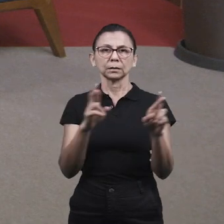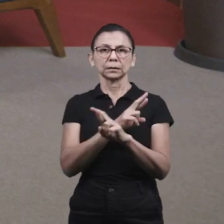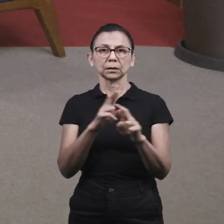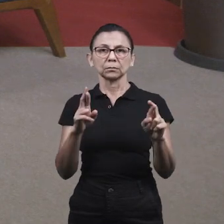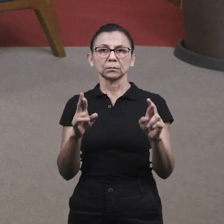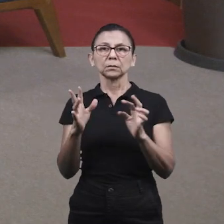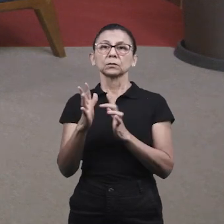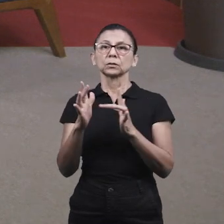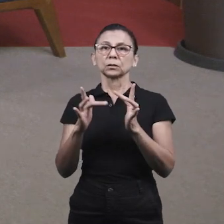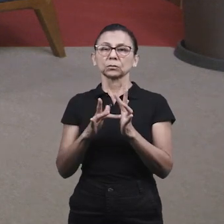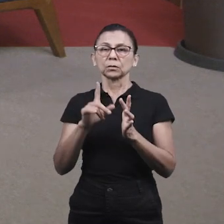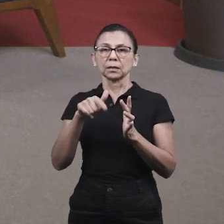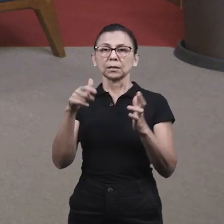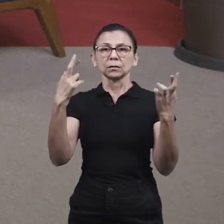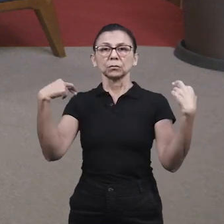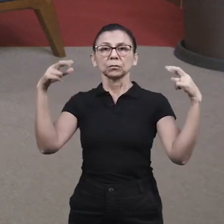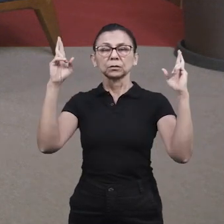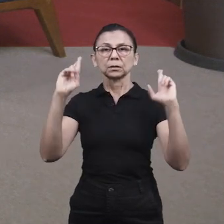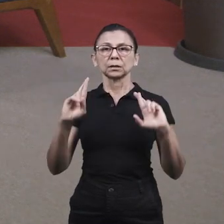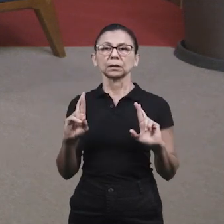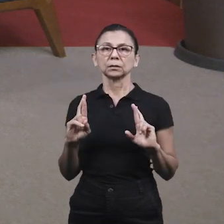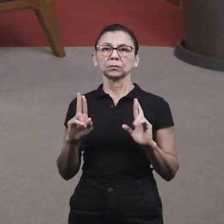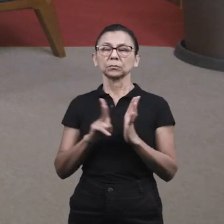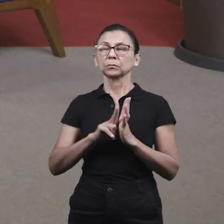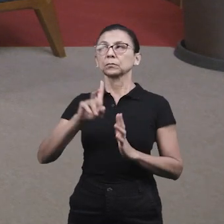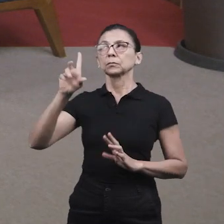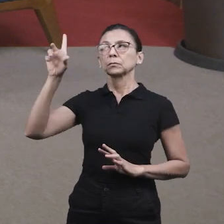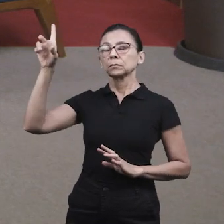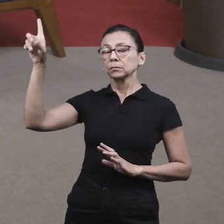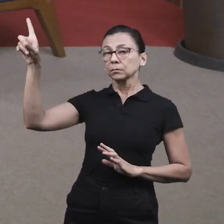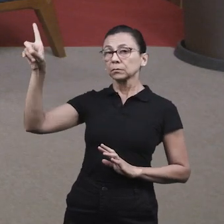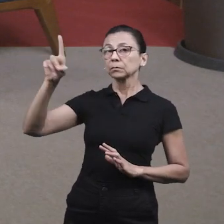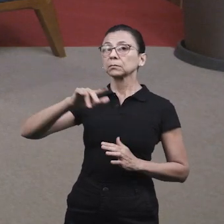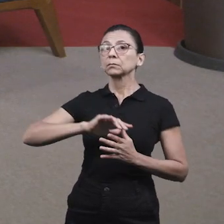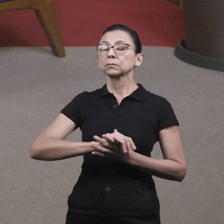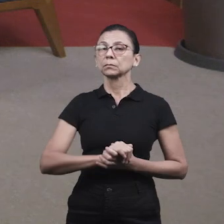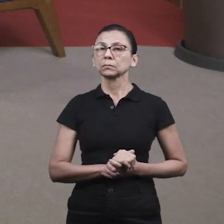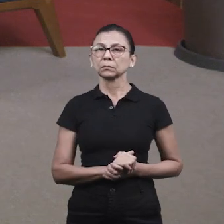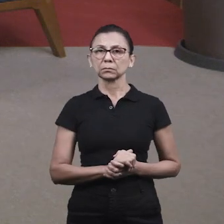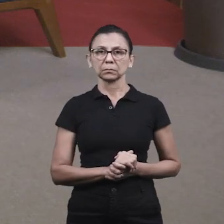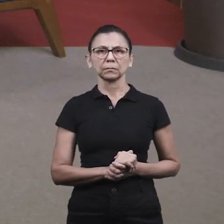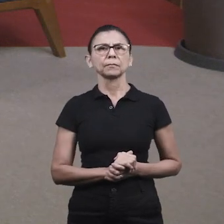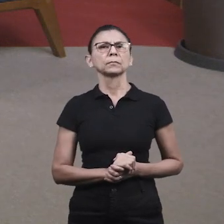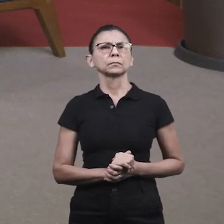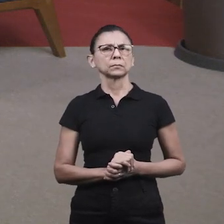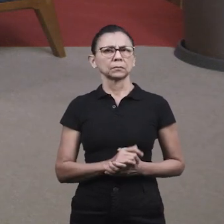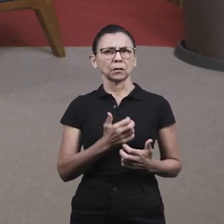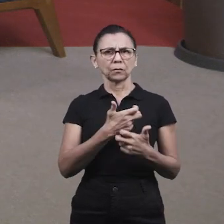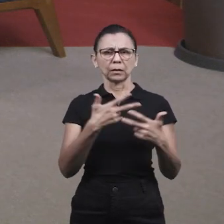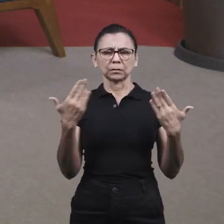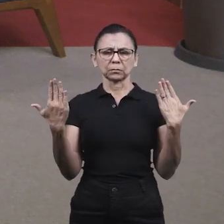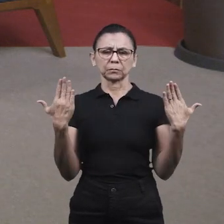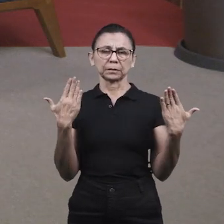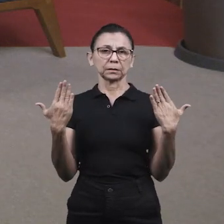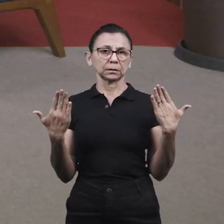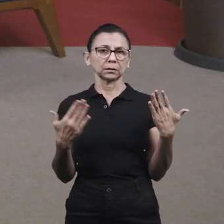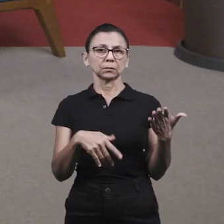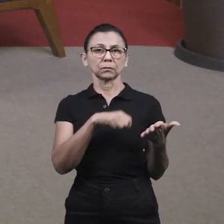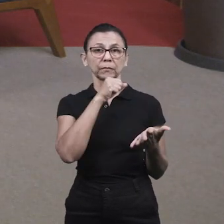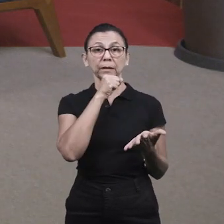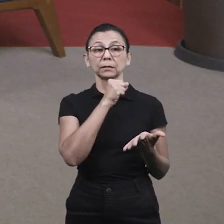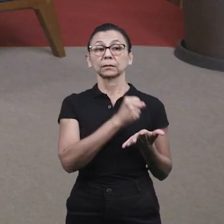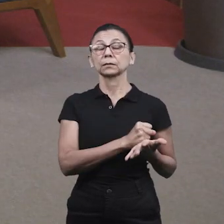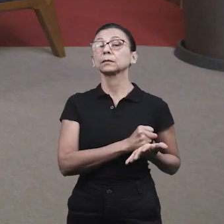n'est-ce pas, le sacrifice de l'animal, Jésus est l'agneau de Dieu. Exactement. Donc, il y